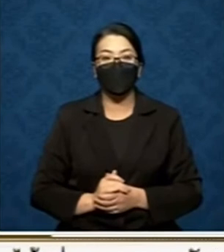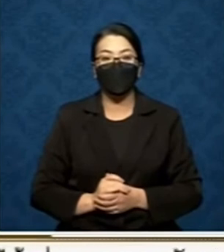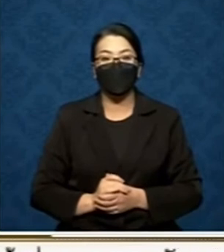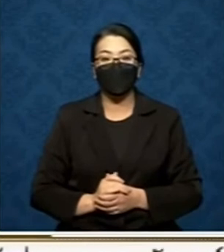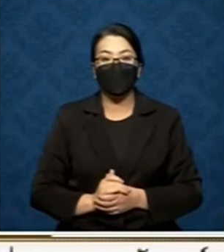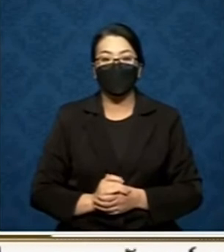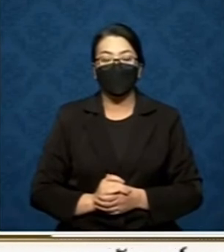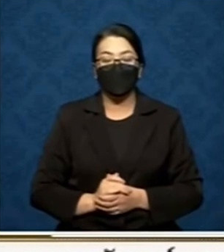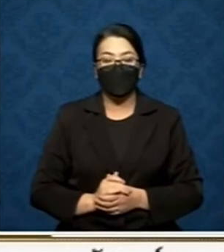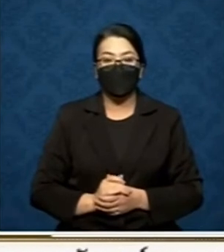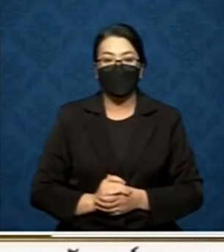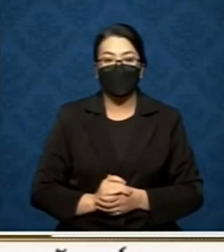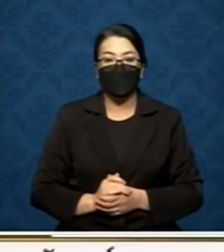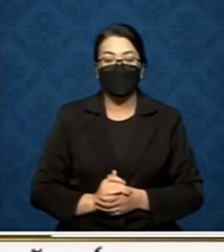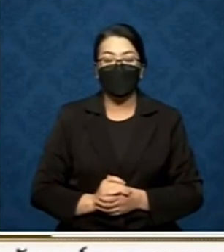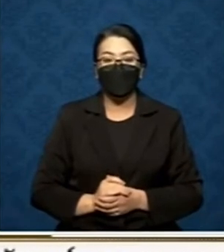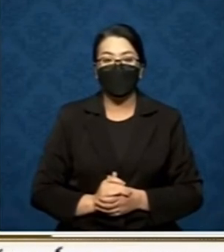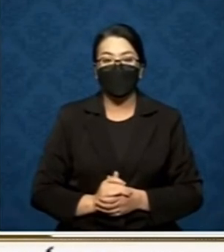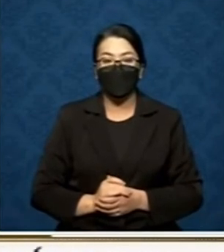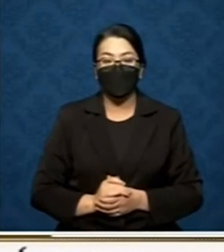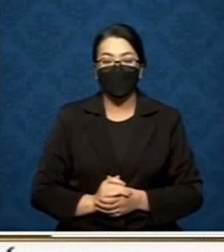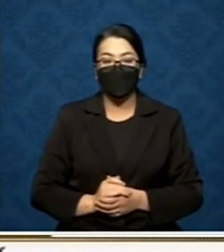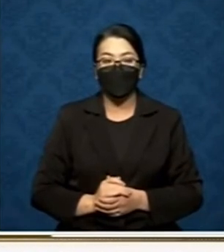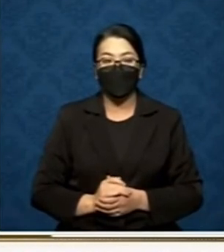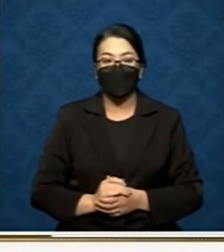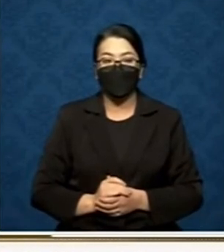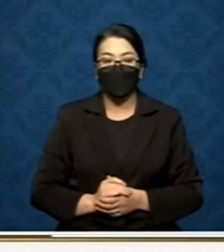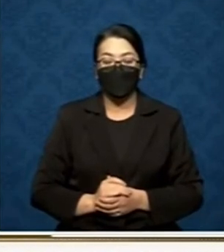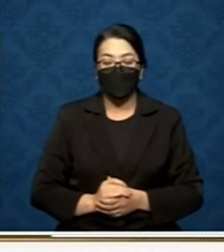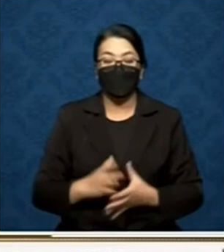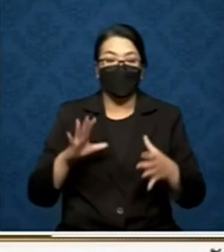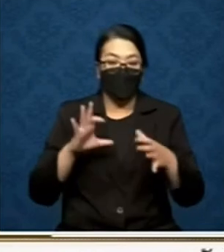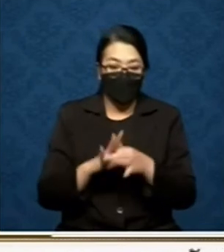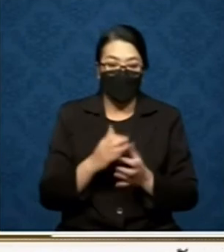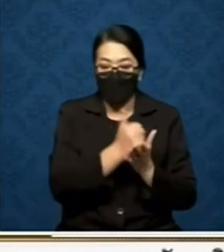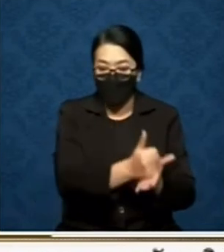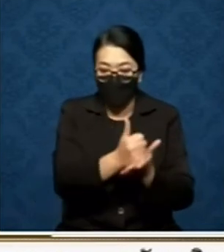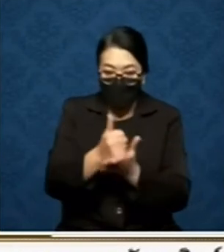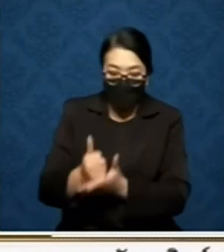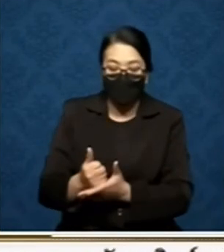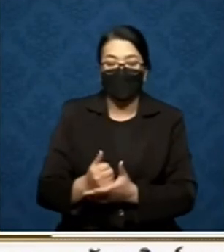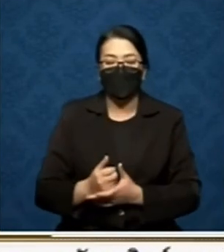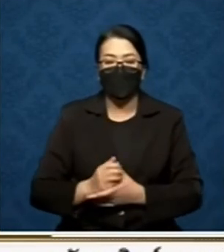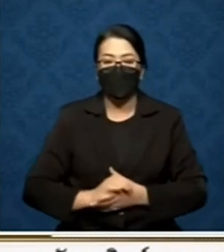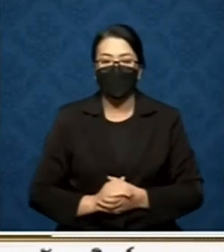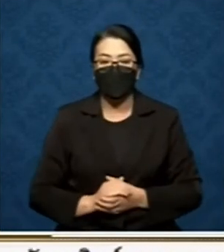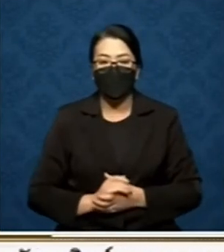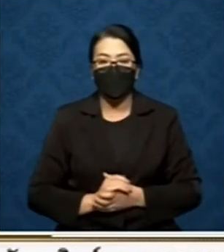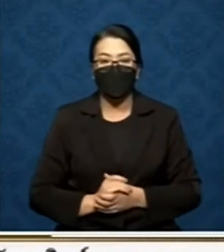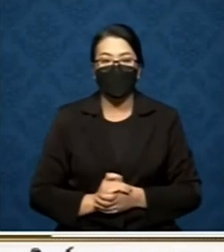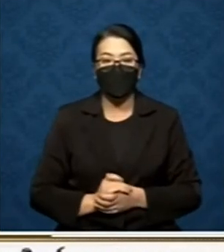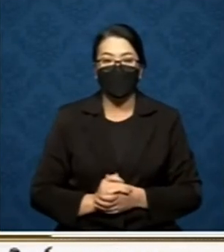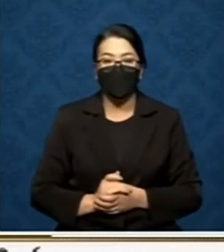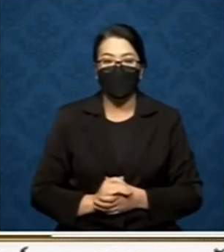กับที่ท้องประชาชนดังคำขวัญที่ว่าบำบัดทุกข์บำรุงสุขให้กับพี่น้องประชาชนก็ตาม